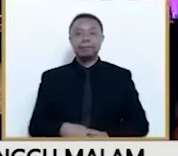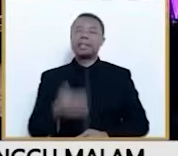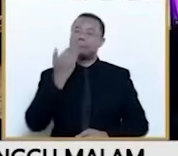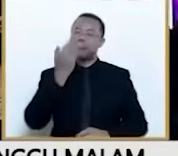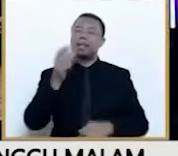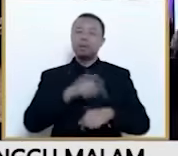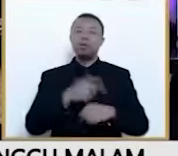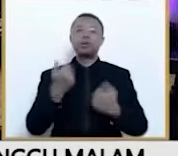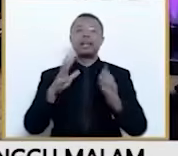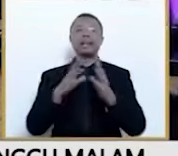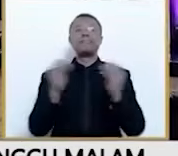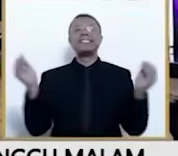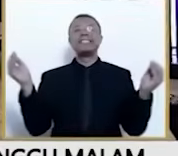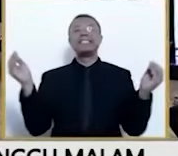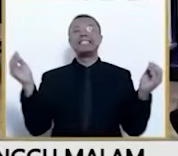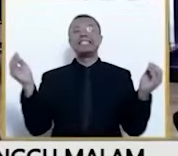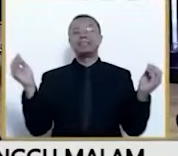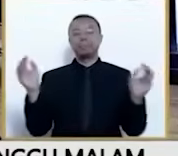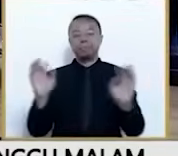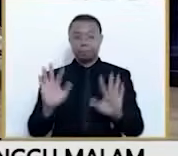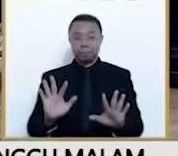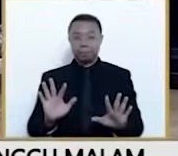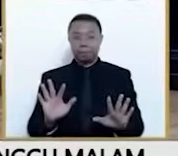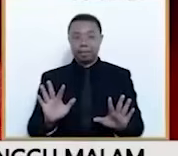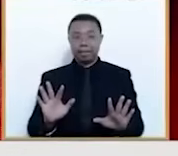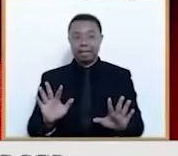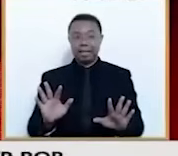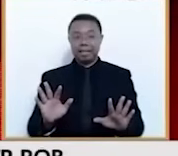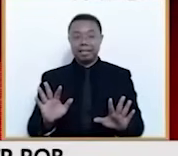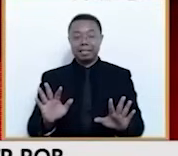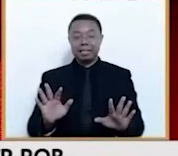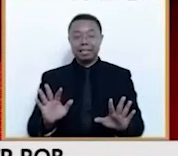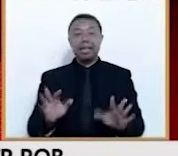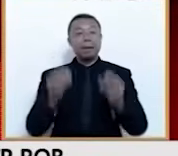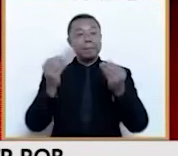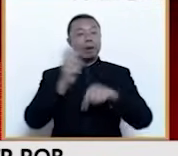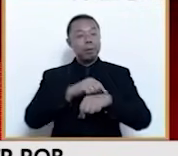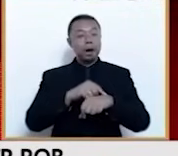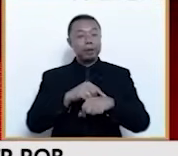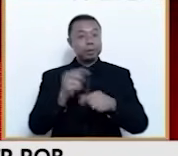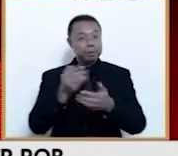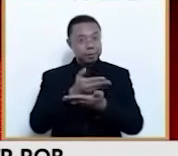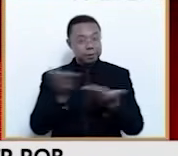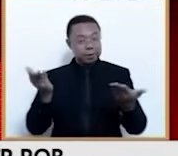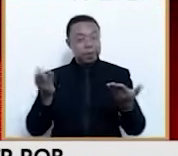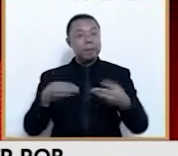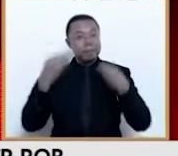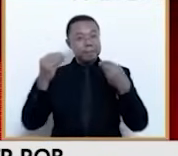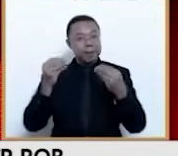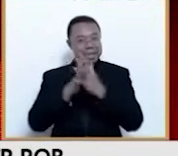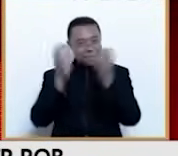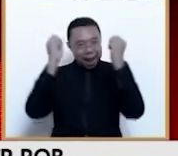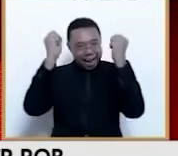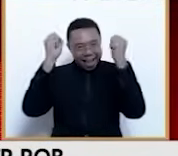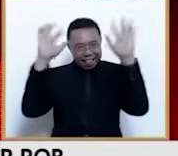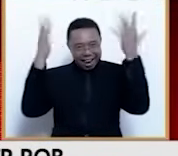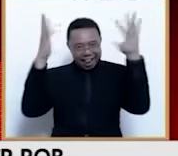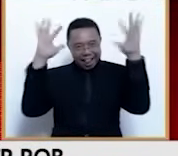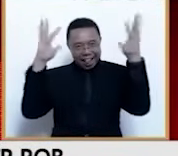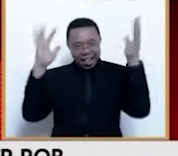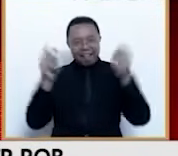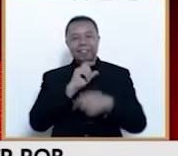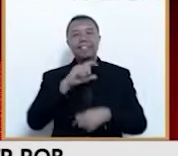kasih. Waktunya sudah habis, Bapak. Baik, ya. Kami berikan waktu terlebih dahulu untuk memberikan semangat dan juga aplaus